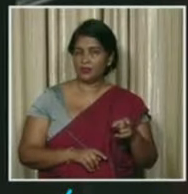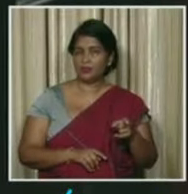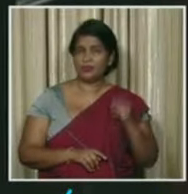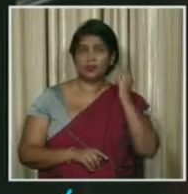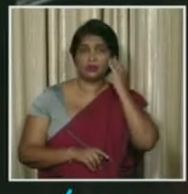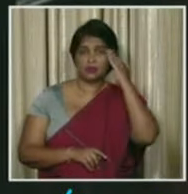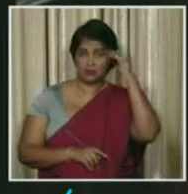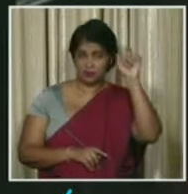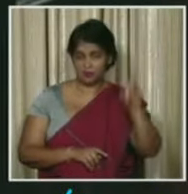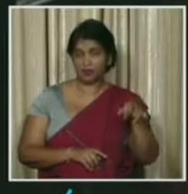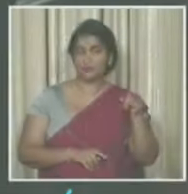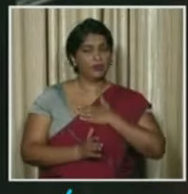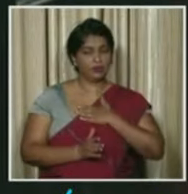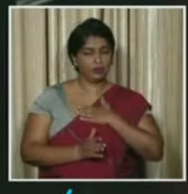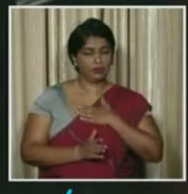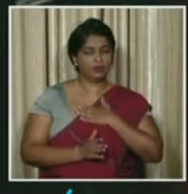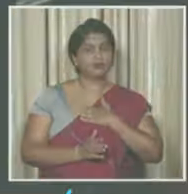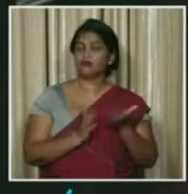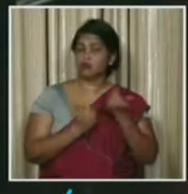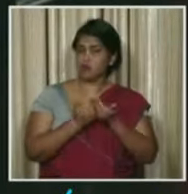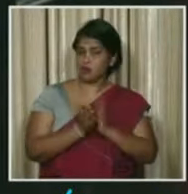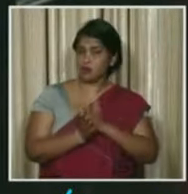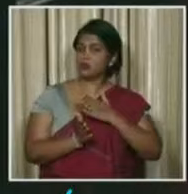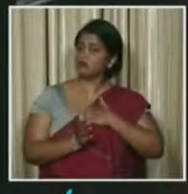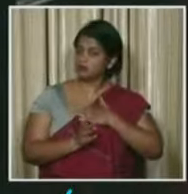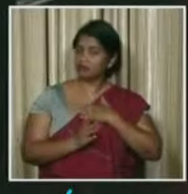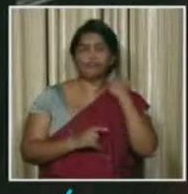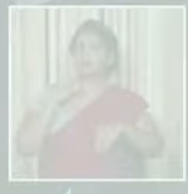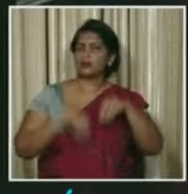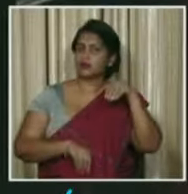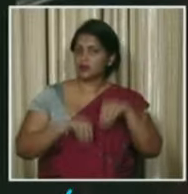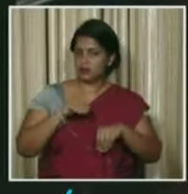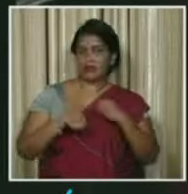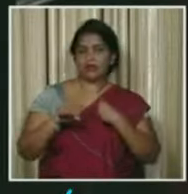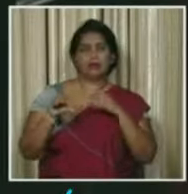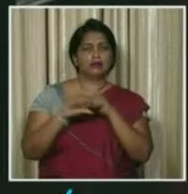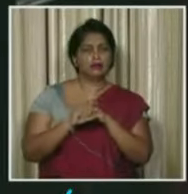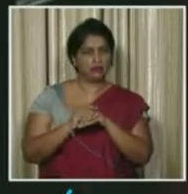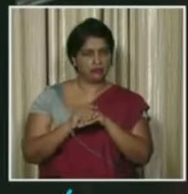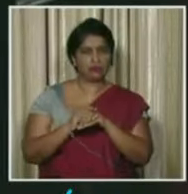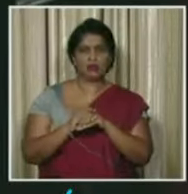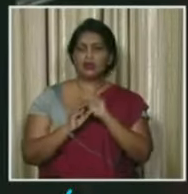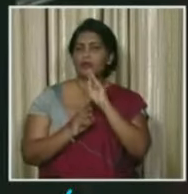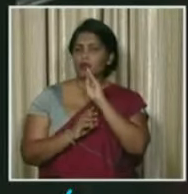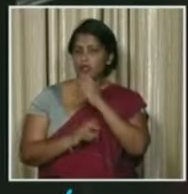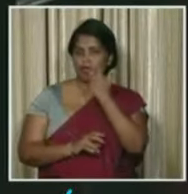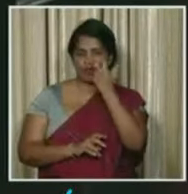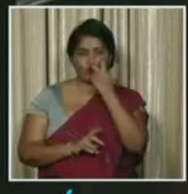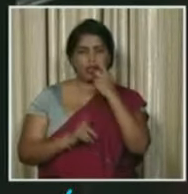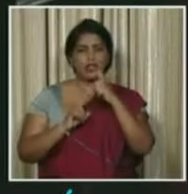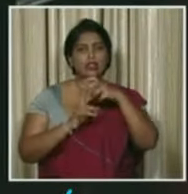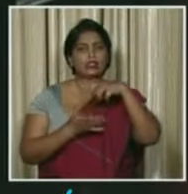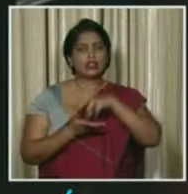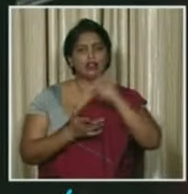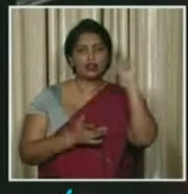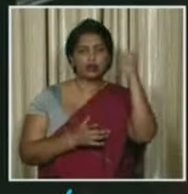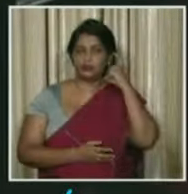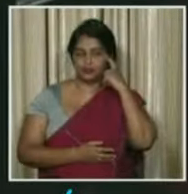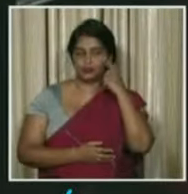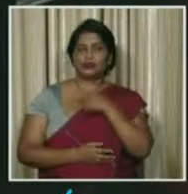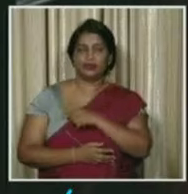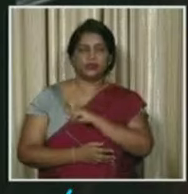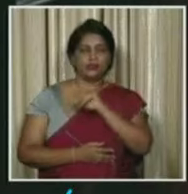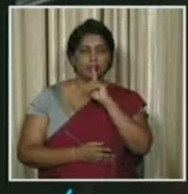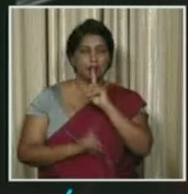කාන්තාව විසින් තමන්ගේම සමාජ මාධ්‍ය මේක ඉදිරිපත් කරන. මෙයාව සාමාන්‍ය කලුතර දිස්ත්‍රික්කයේ ඔක්කොම දන්නෝ කේක් නෝනා කිව්වම.